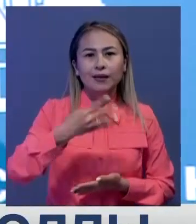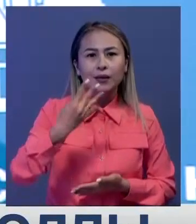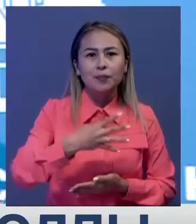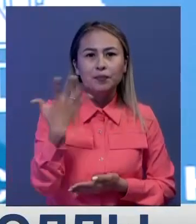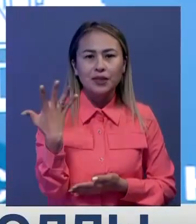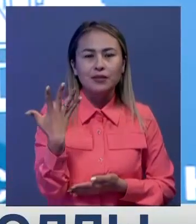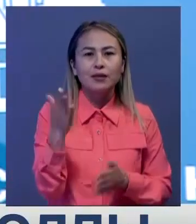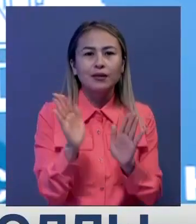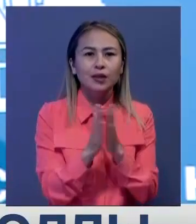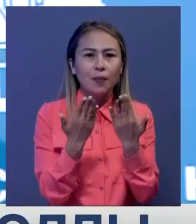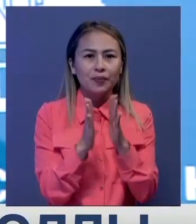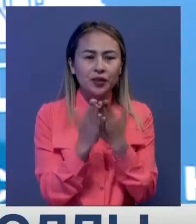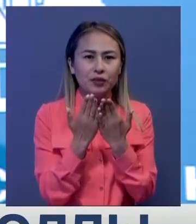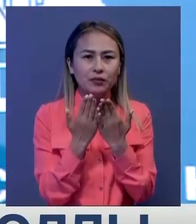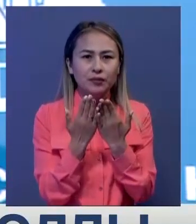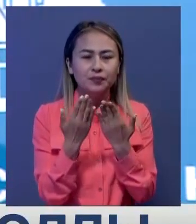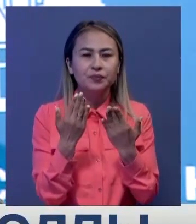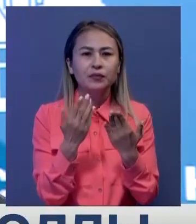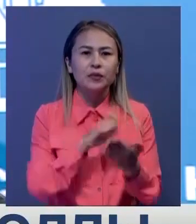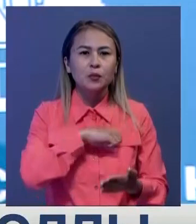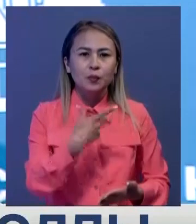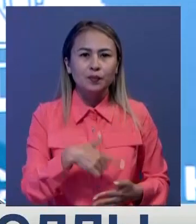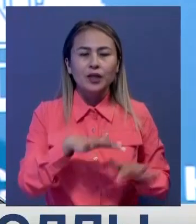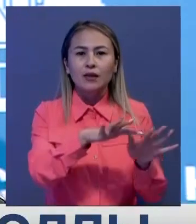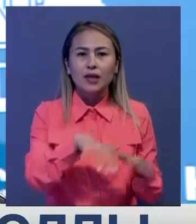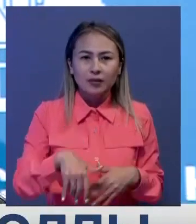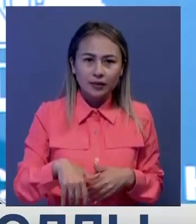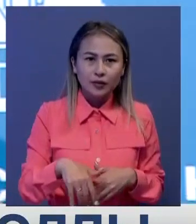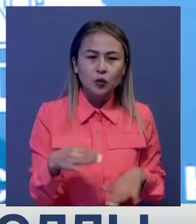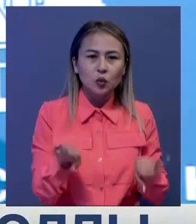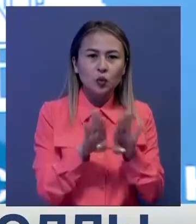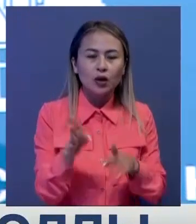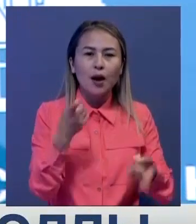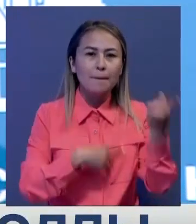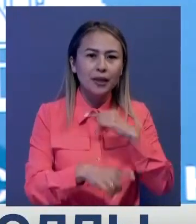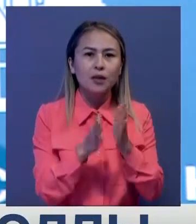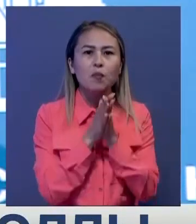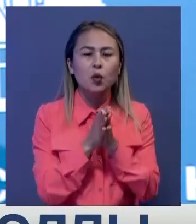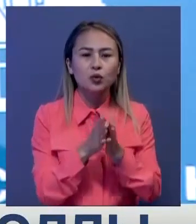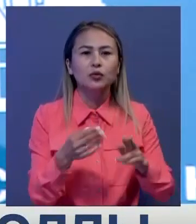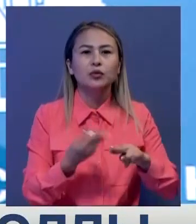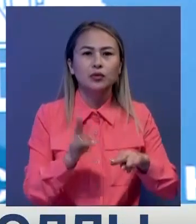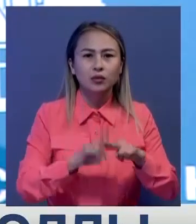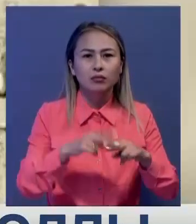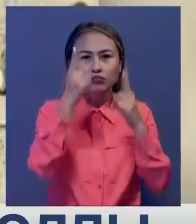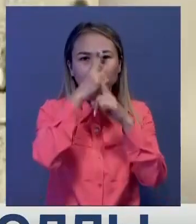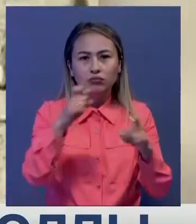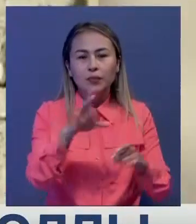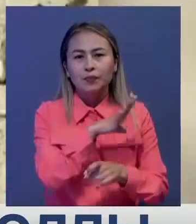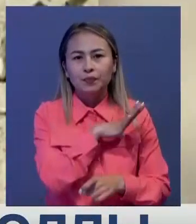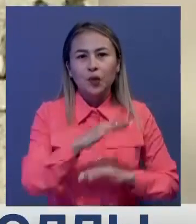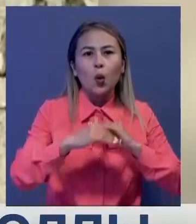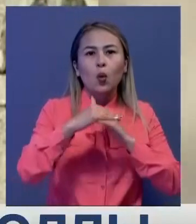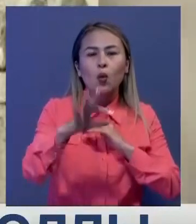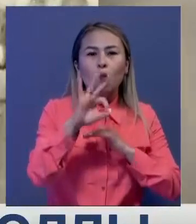пұт кітаптарымды және дипломдарымды тартып алды. Соларды қайтаруды сұраймын деп кәдімгі жалынып. Одақтың